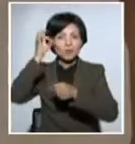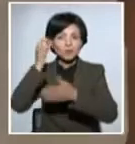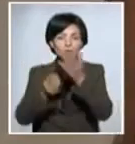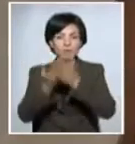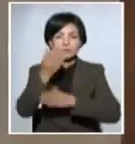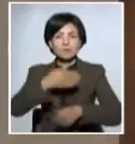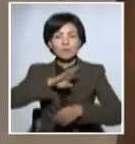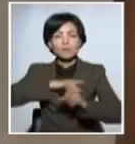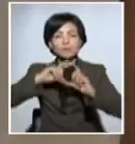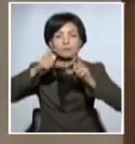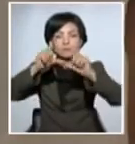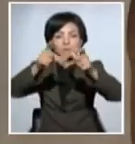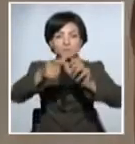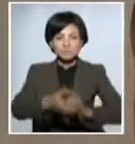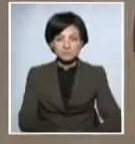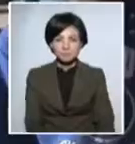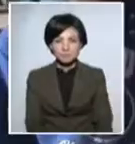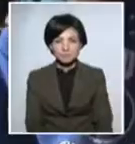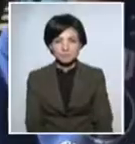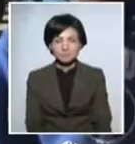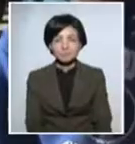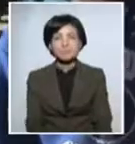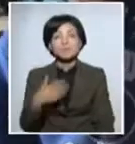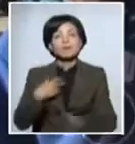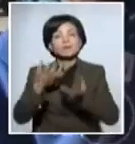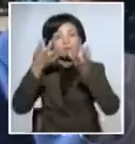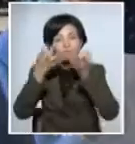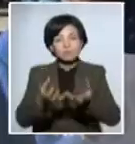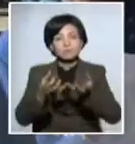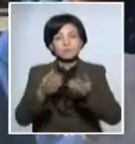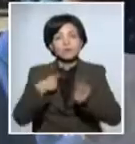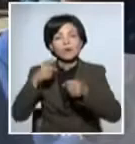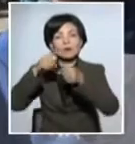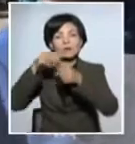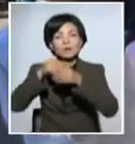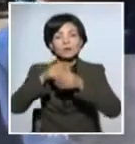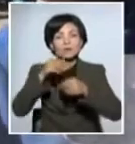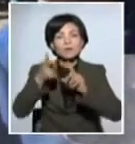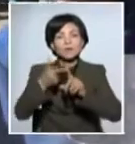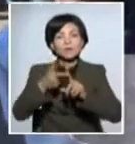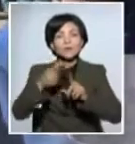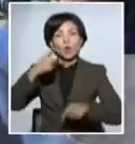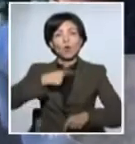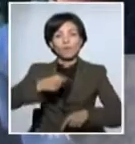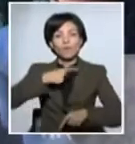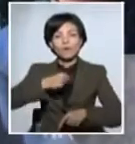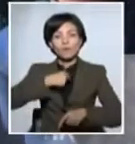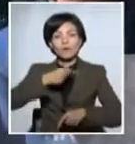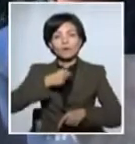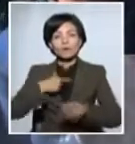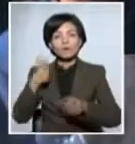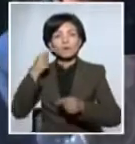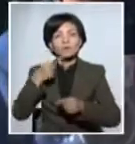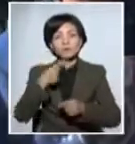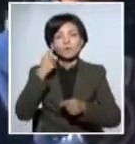ان تمرر لهم. انا نحب نجي ولدي وذريريتي كل وكنايني، قلت لهم الكل جو بنايتي،